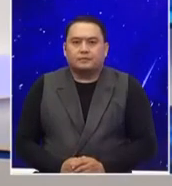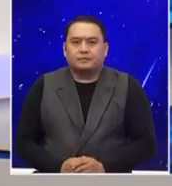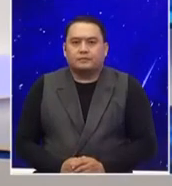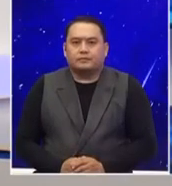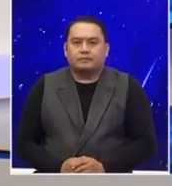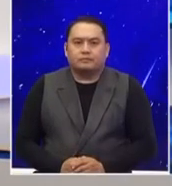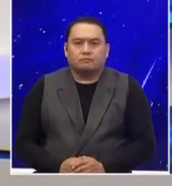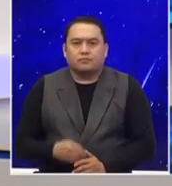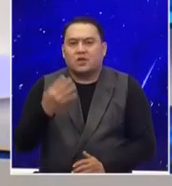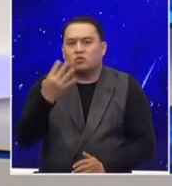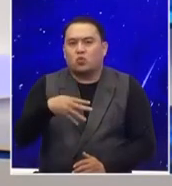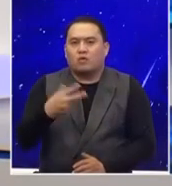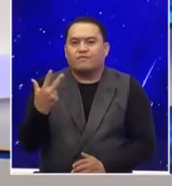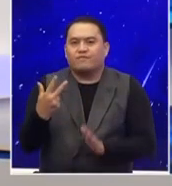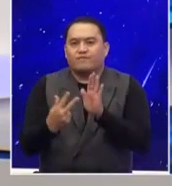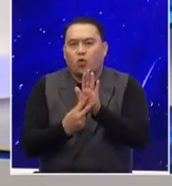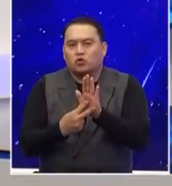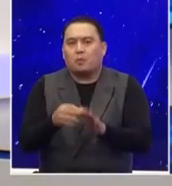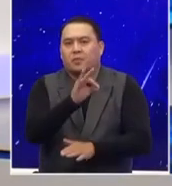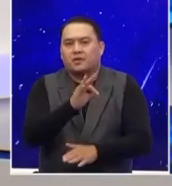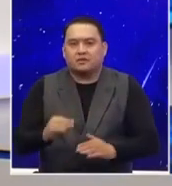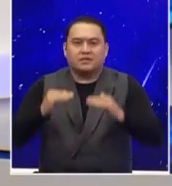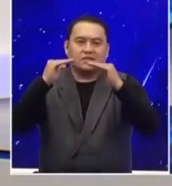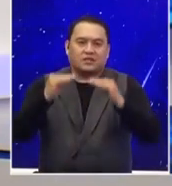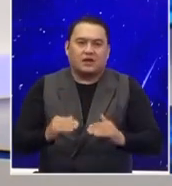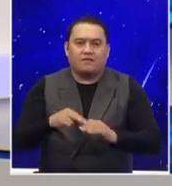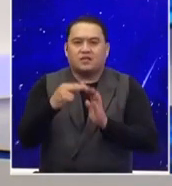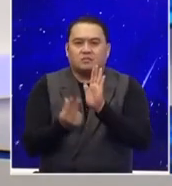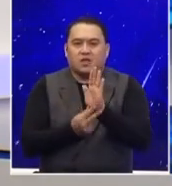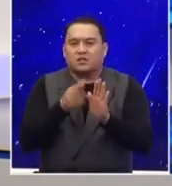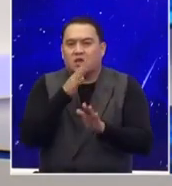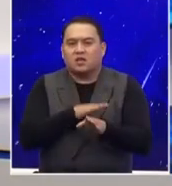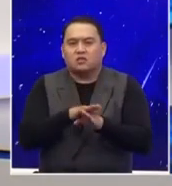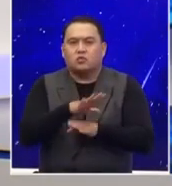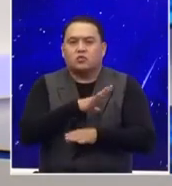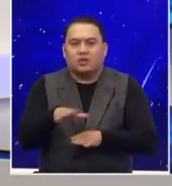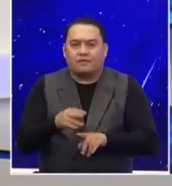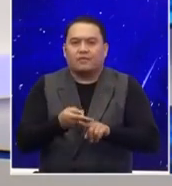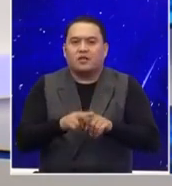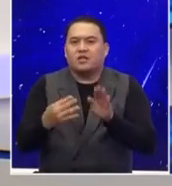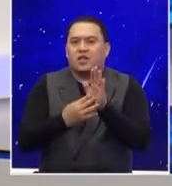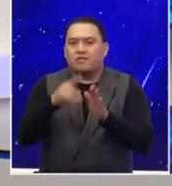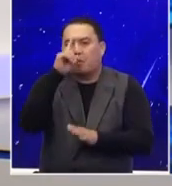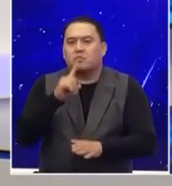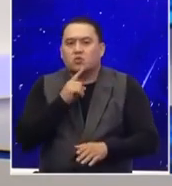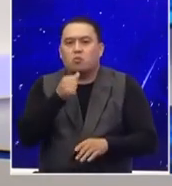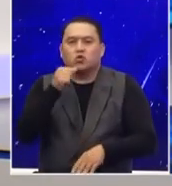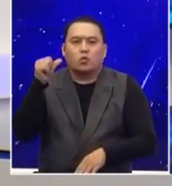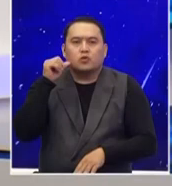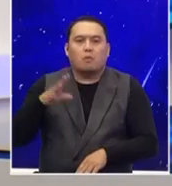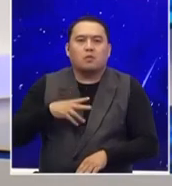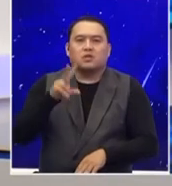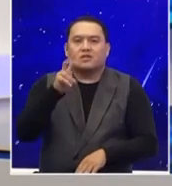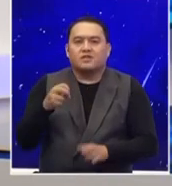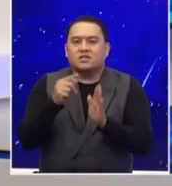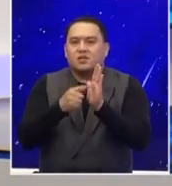На 48% снизились преступления среди несовершеннолетних Алматинской области. Если за 9 месяцев прошлого года было